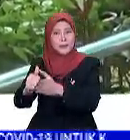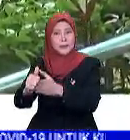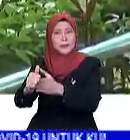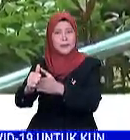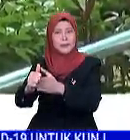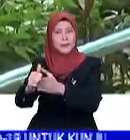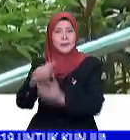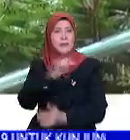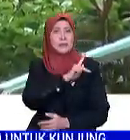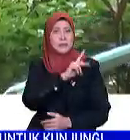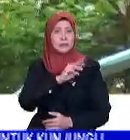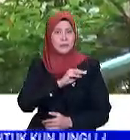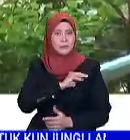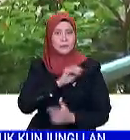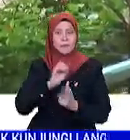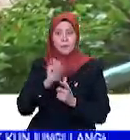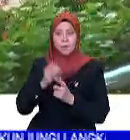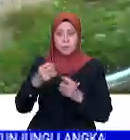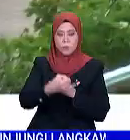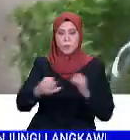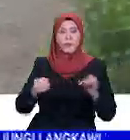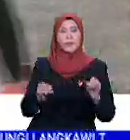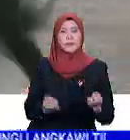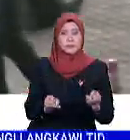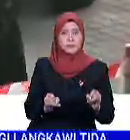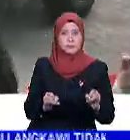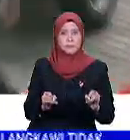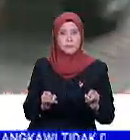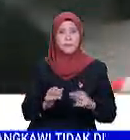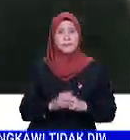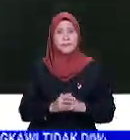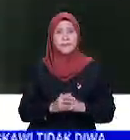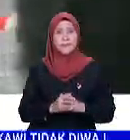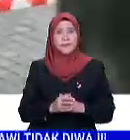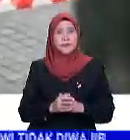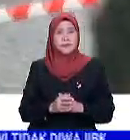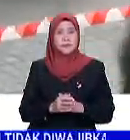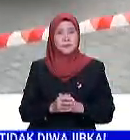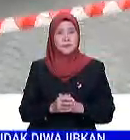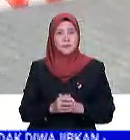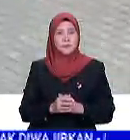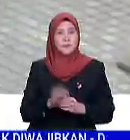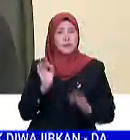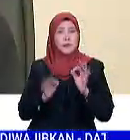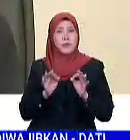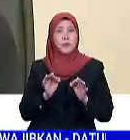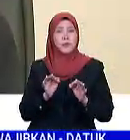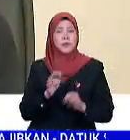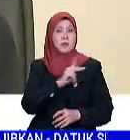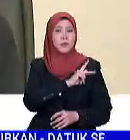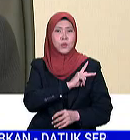Kementerian ataupun jabatan-jabatan berkenaan kalau sekiranya ketua pengarahnya